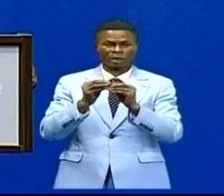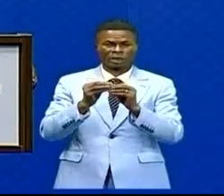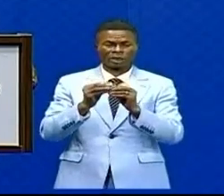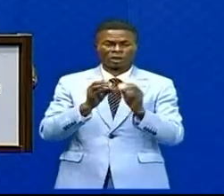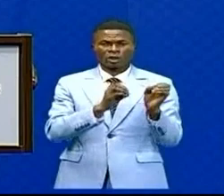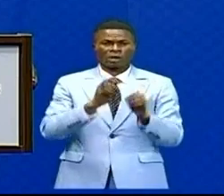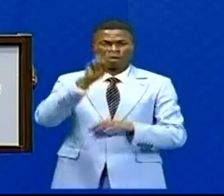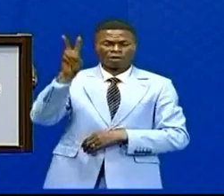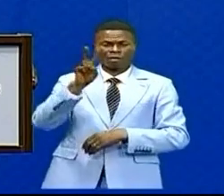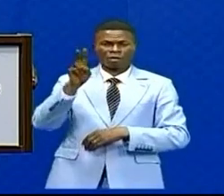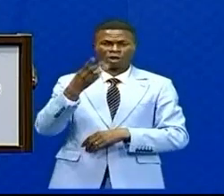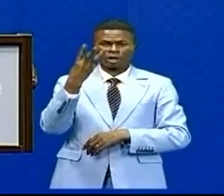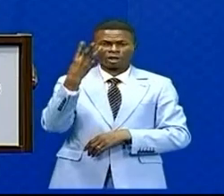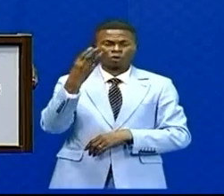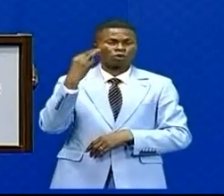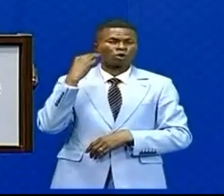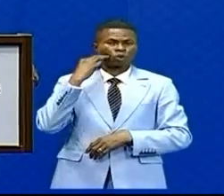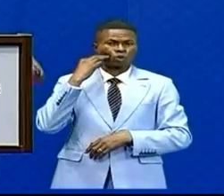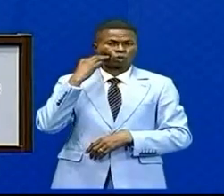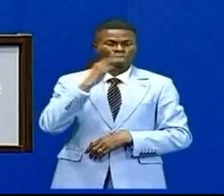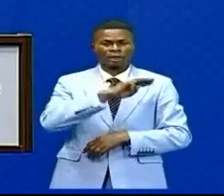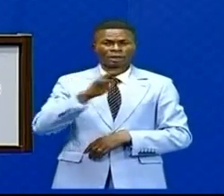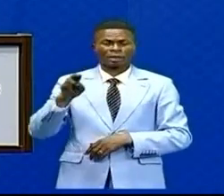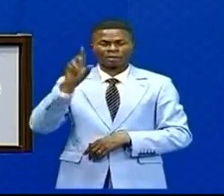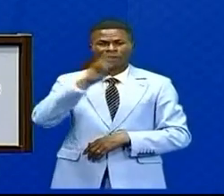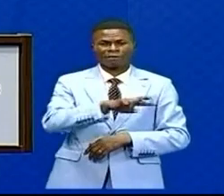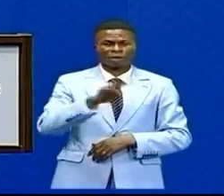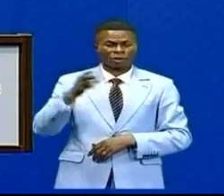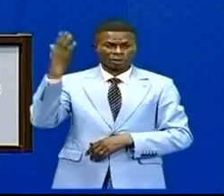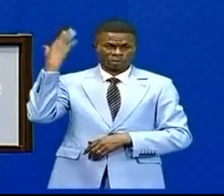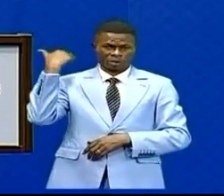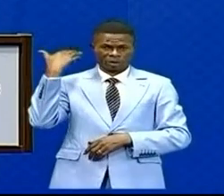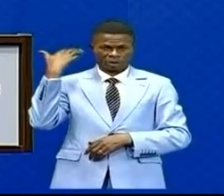tenue le vendredi 3 juin 2022.